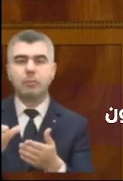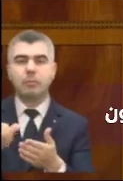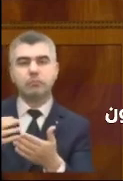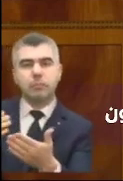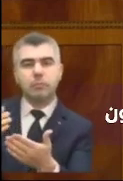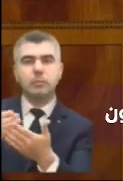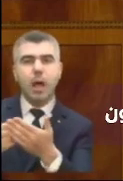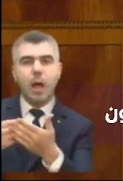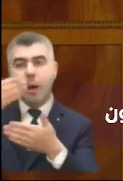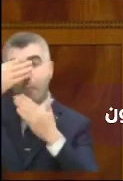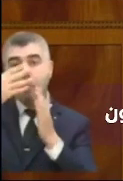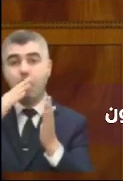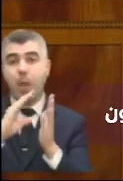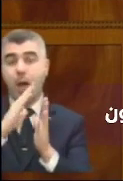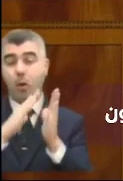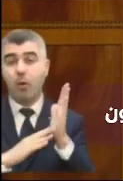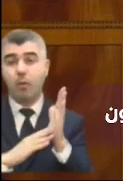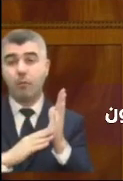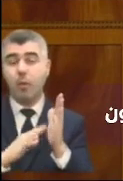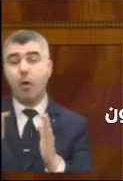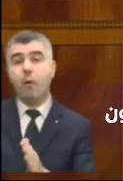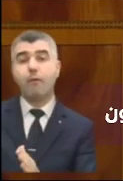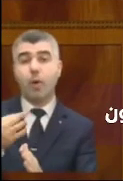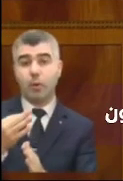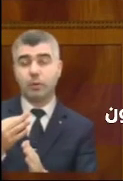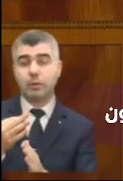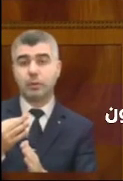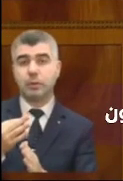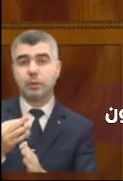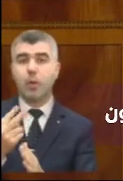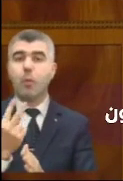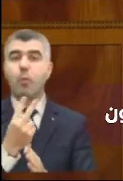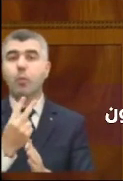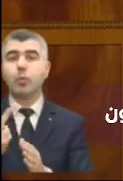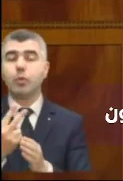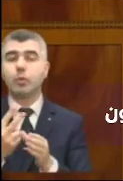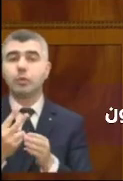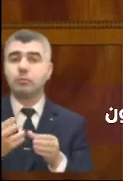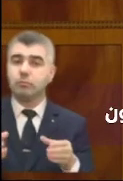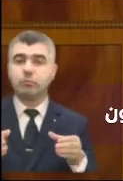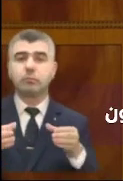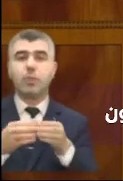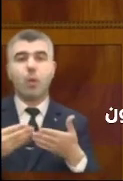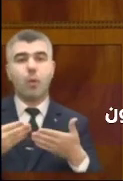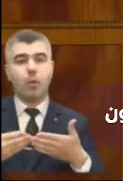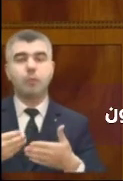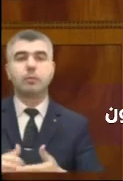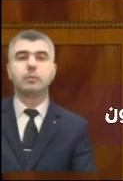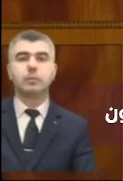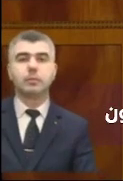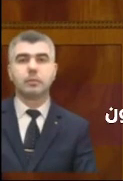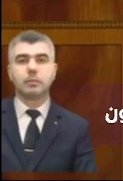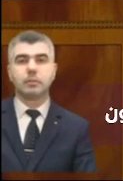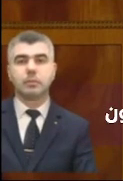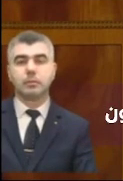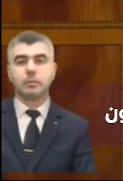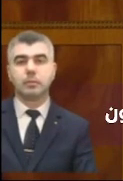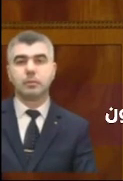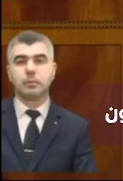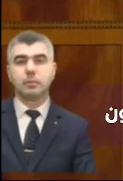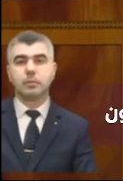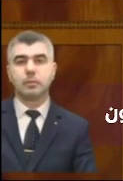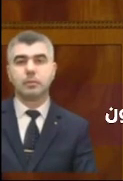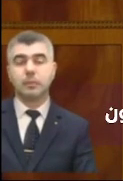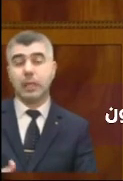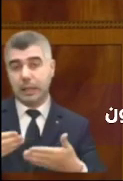هؤلاء يمثلون ما قدمته المغرب لما قدمه المغرب لفرنسا حتى تصبح فرنسا على حالها